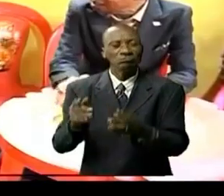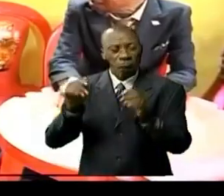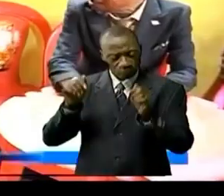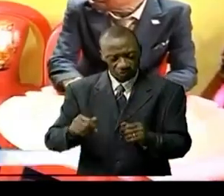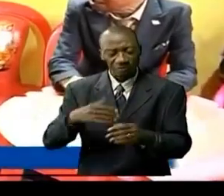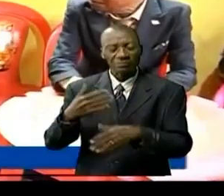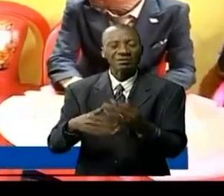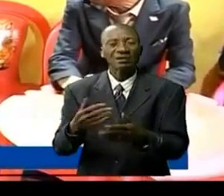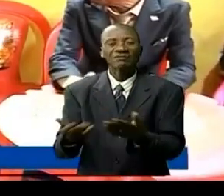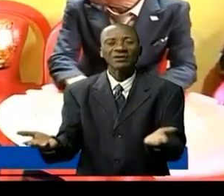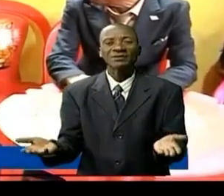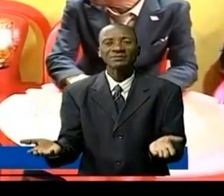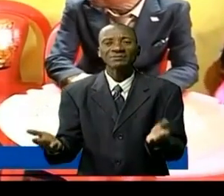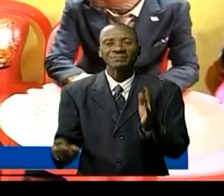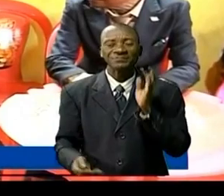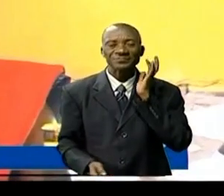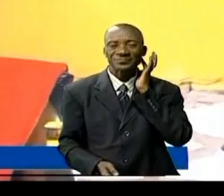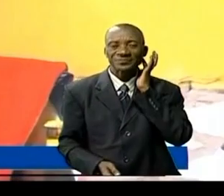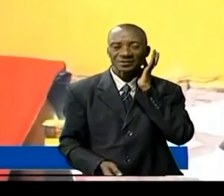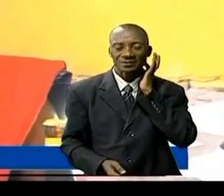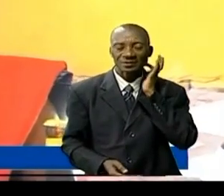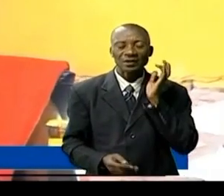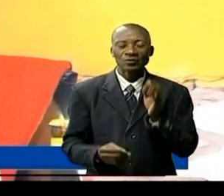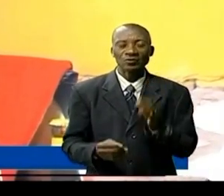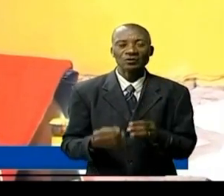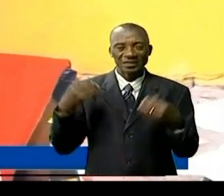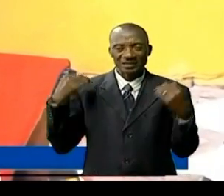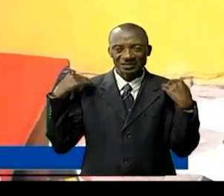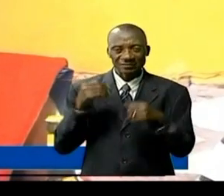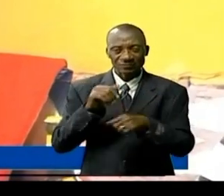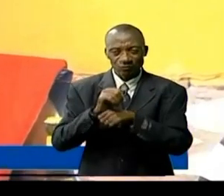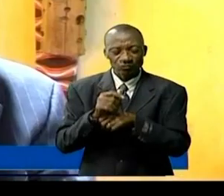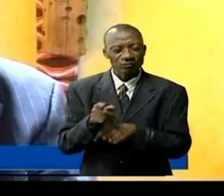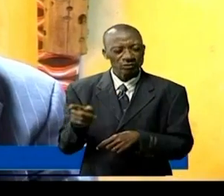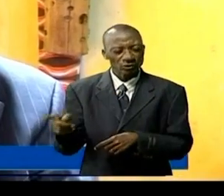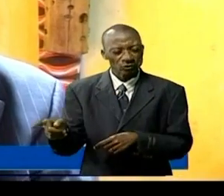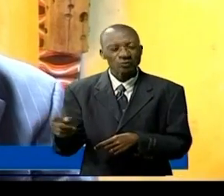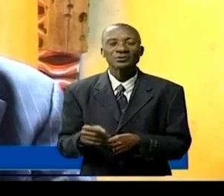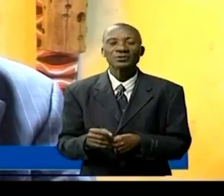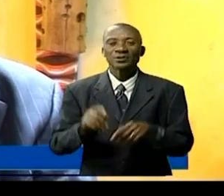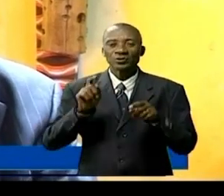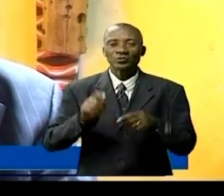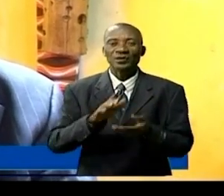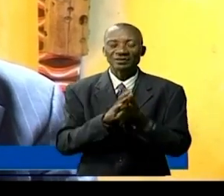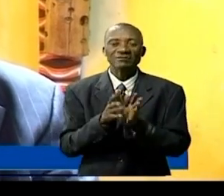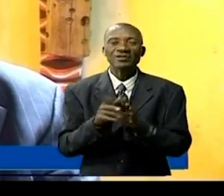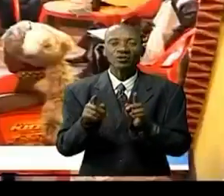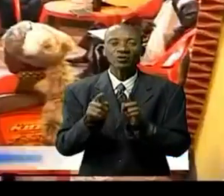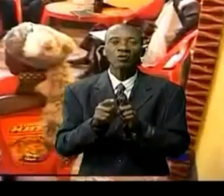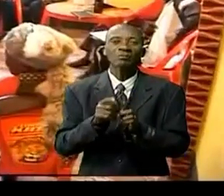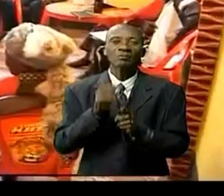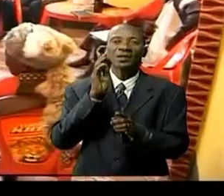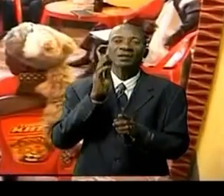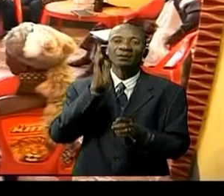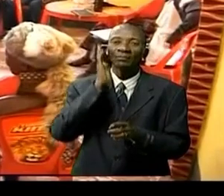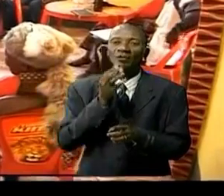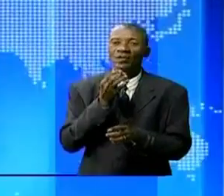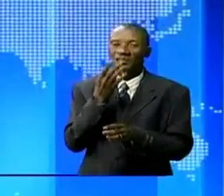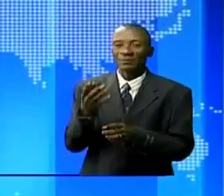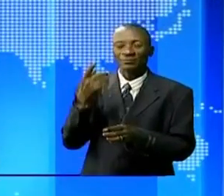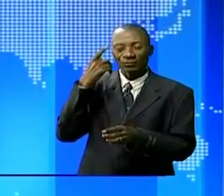l'héritage culturel des peuples oumou doit s'exporter et servi des miroirs pour un des actifs les terres d 1,7 et on